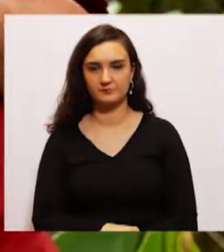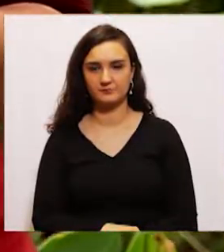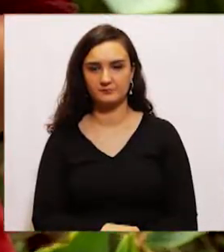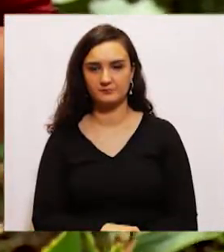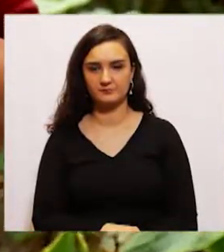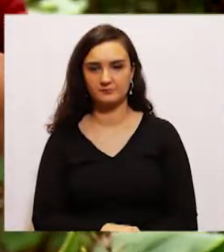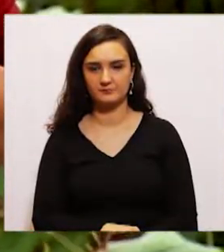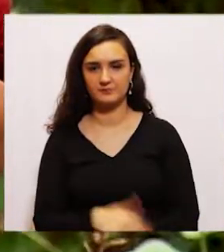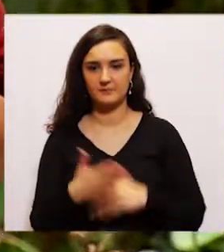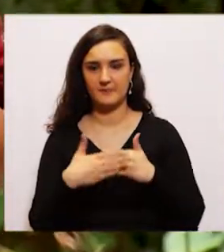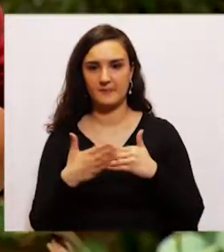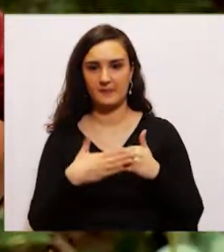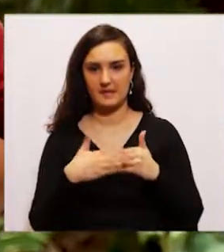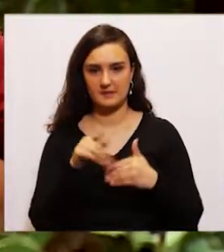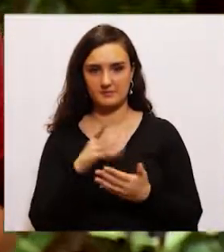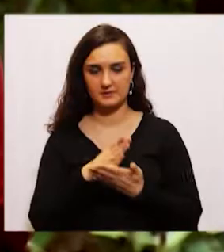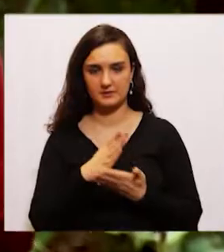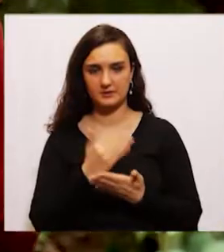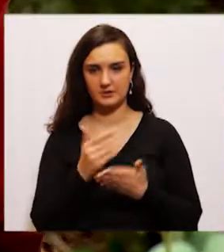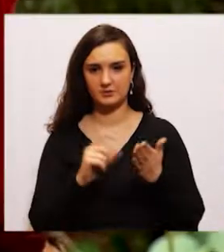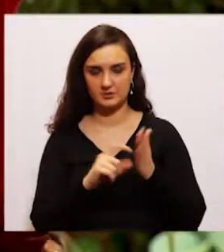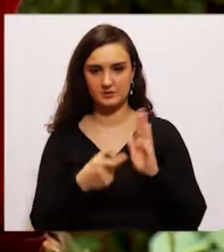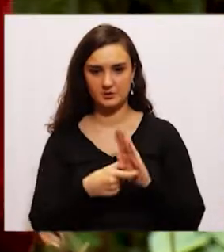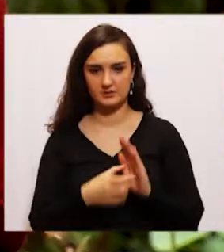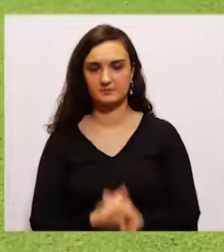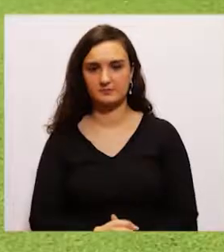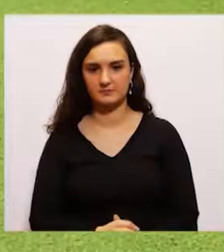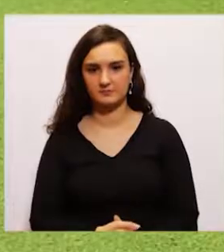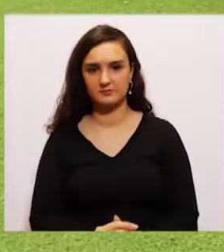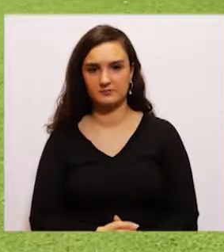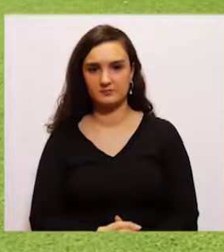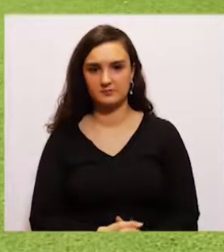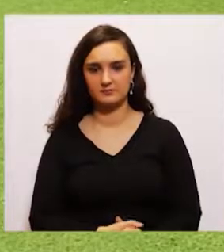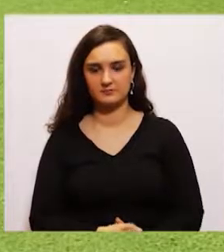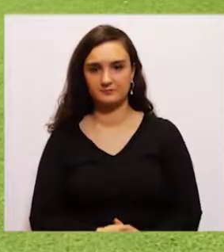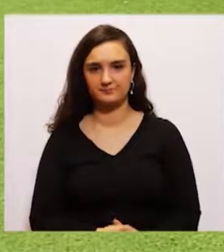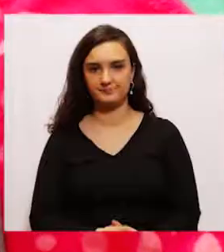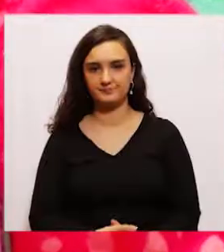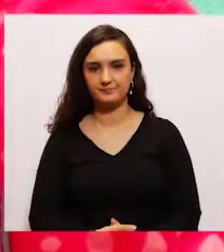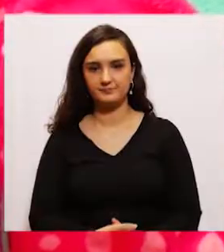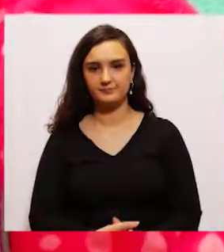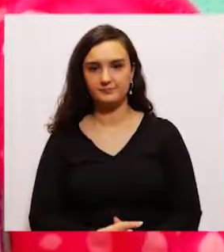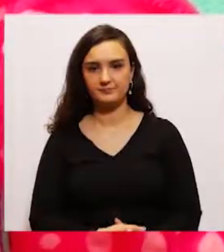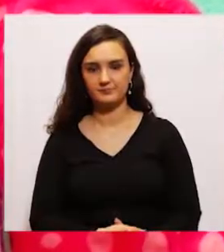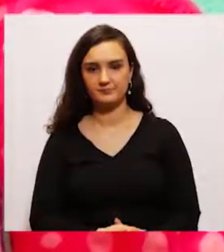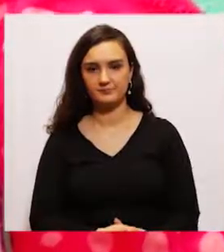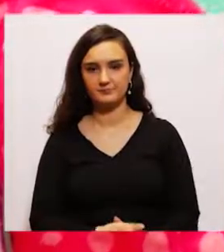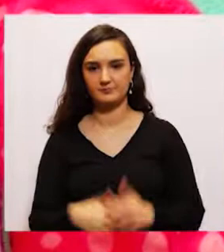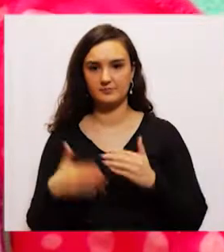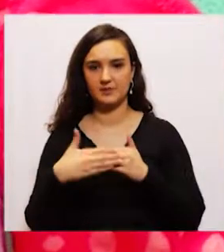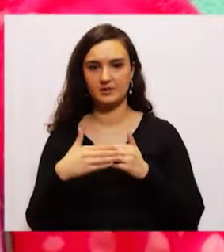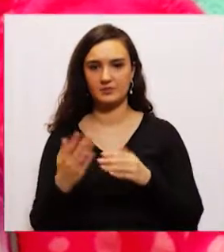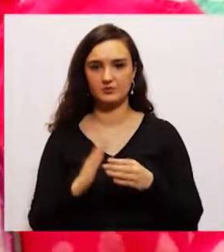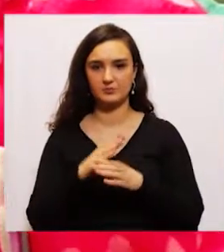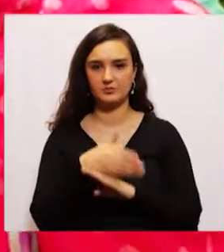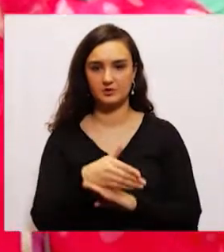რო იცოდეთ ეს არის კარები შენი ოთახის ხო ეს შემოსასვლელი შემოსასვლელი გარედან რო შემოდი გარედან